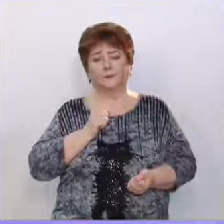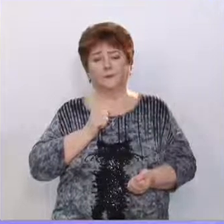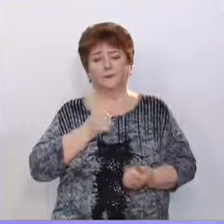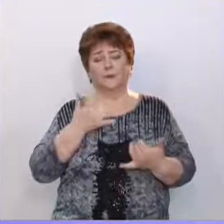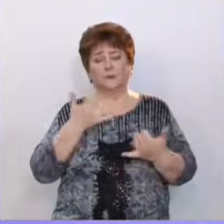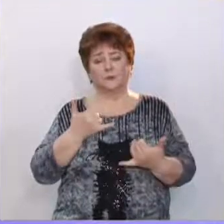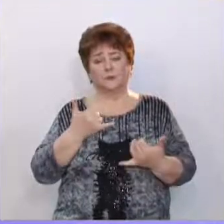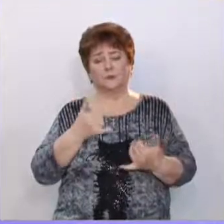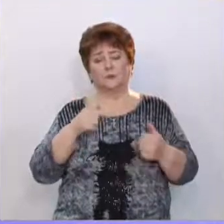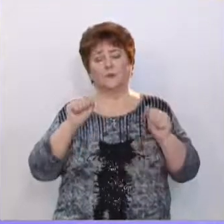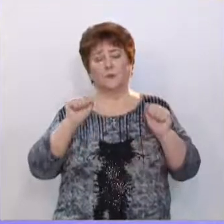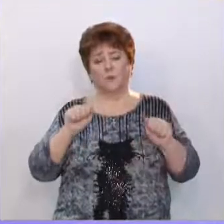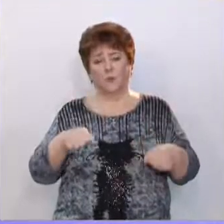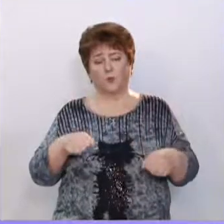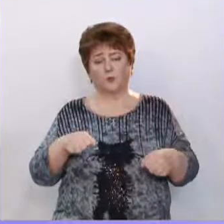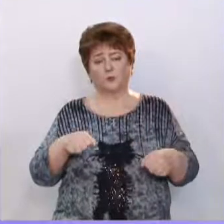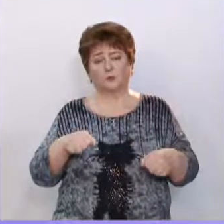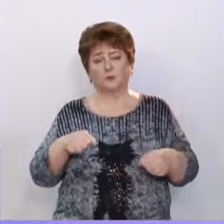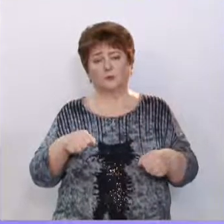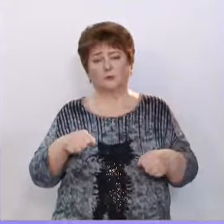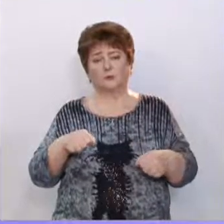и теперь можете.